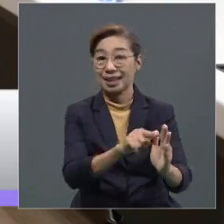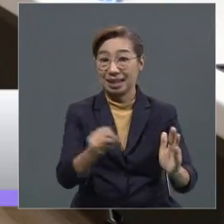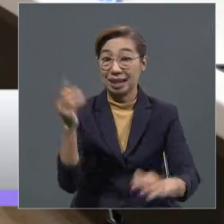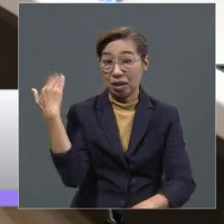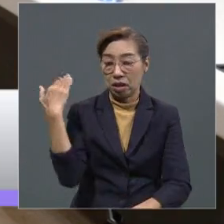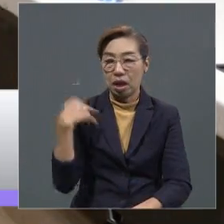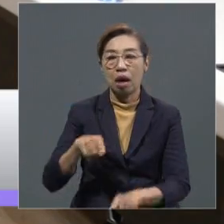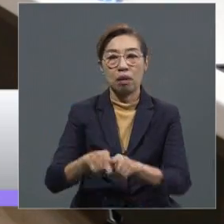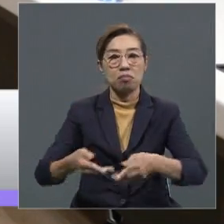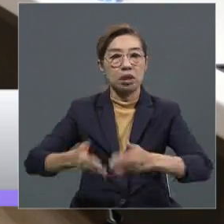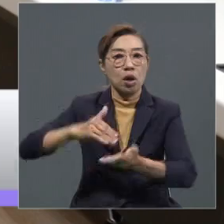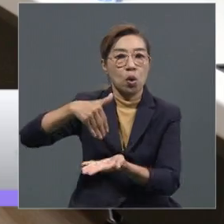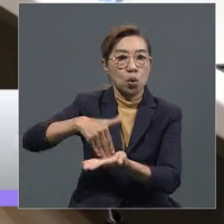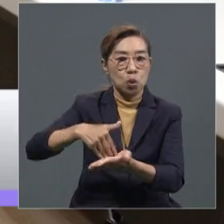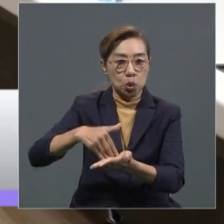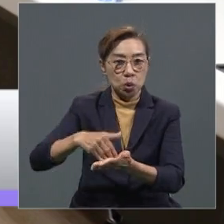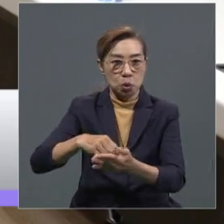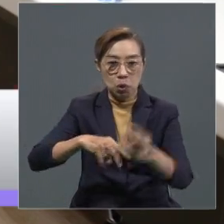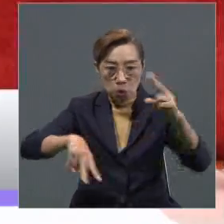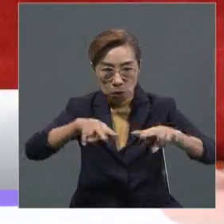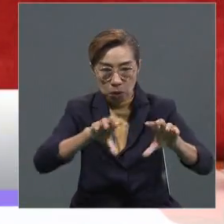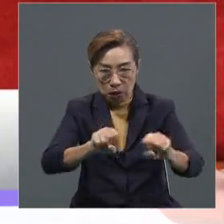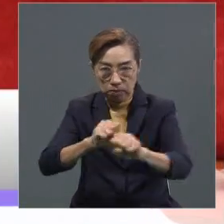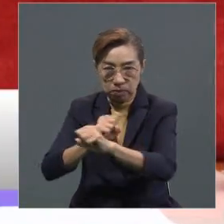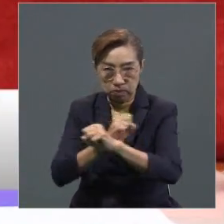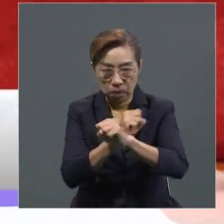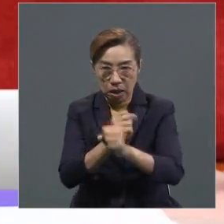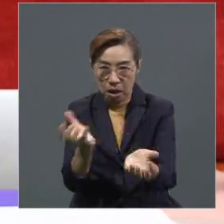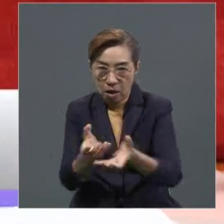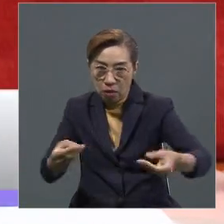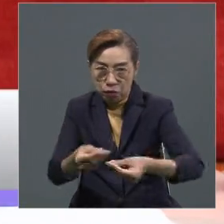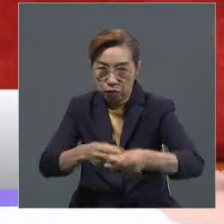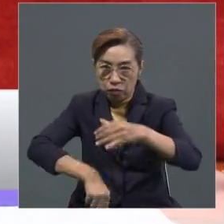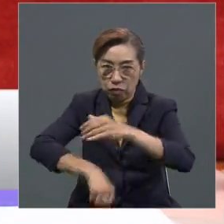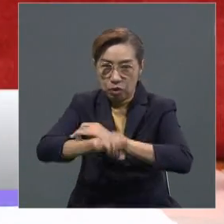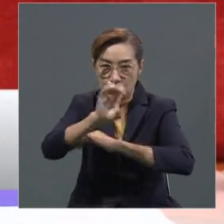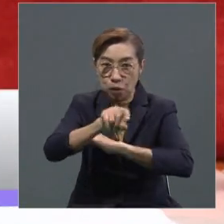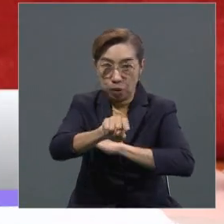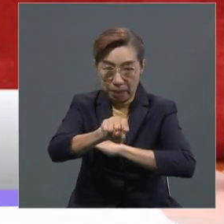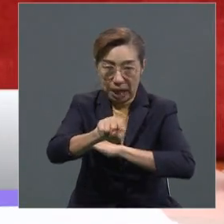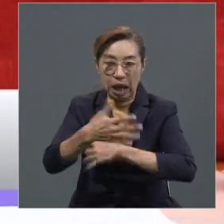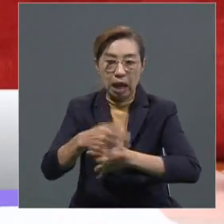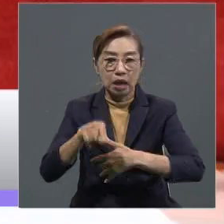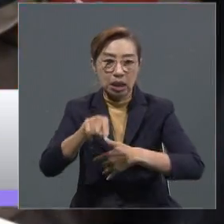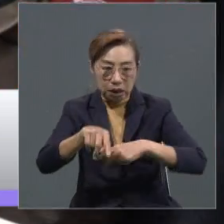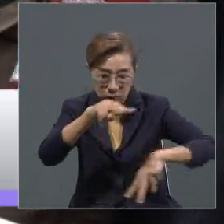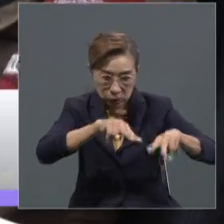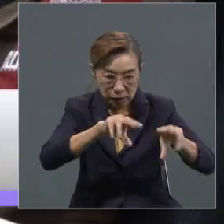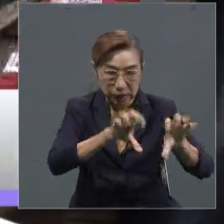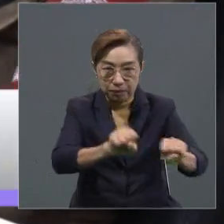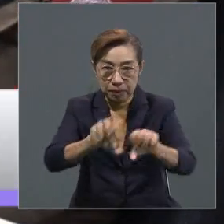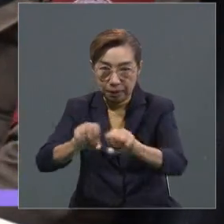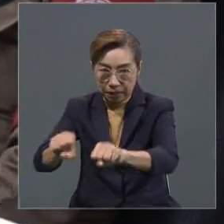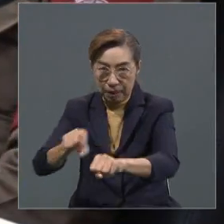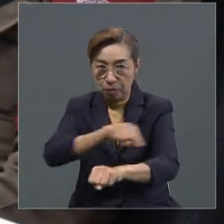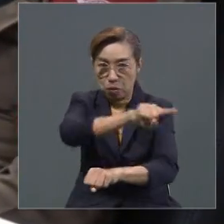ศูนย์ป้องกันและปราบปรามการลักรอบเล่นการทายผลพนันฟุตบอลยูโร 2024นั้นสำนักงานตำรวจแห่งชาติได้ปราบปรามการ